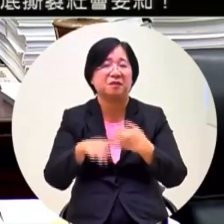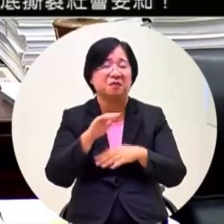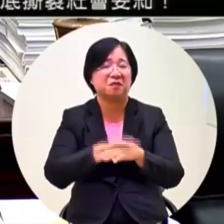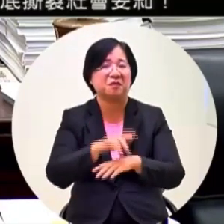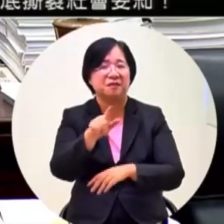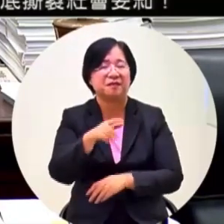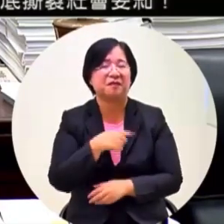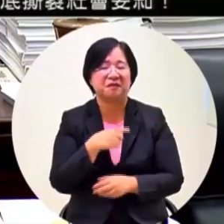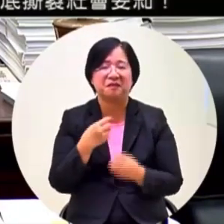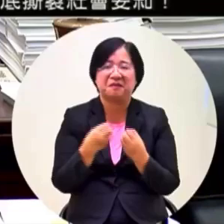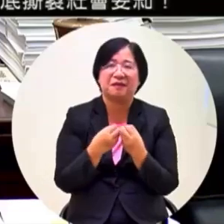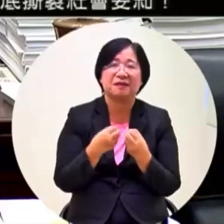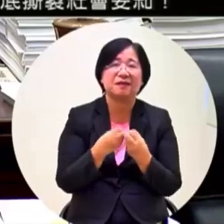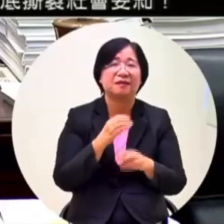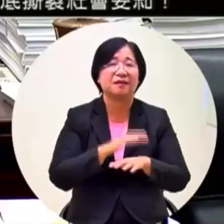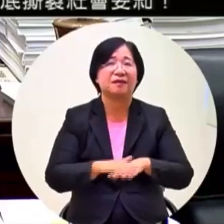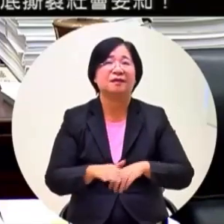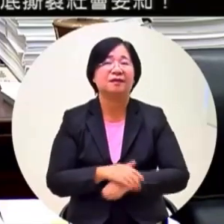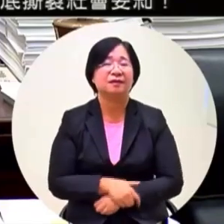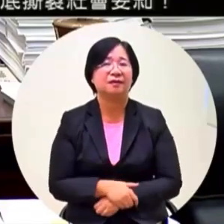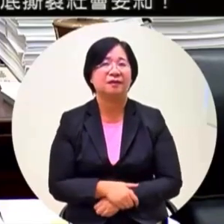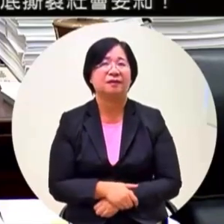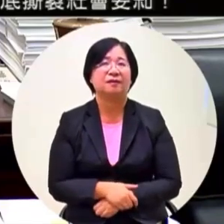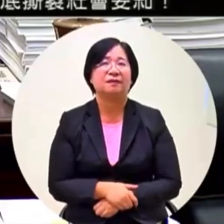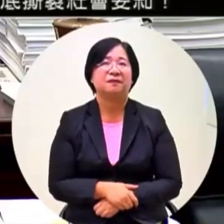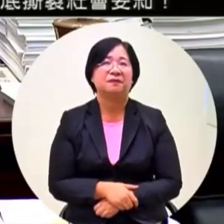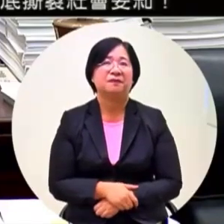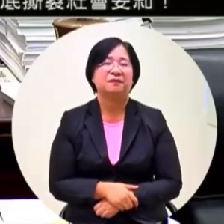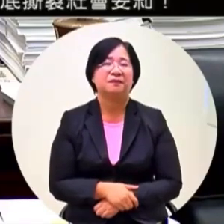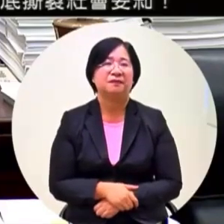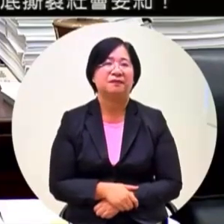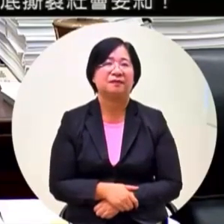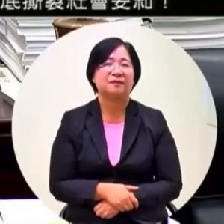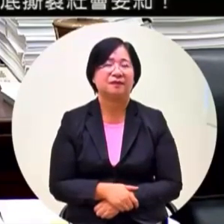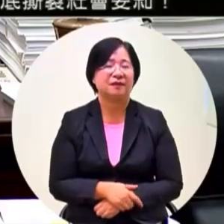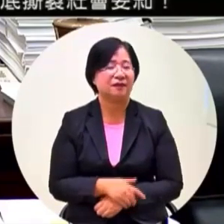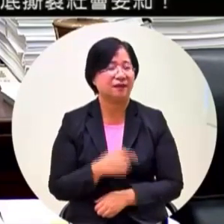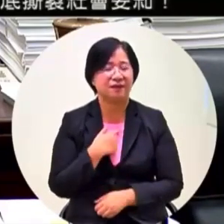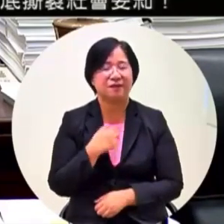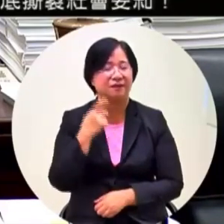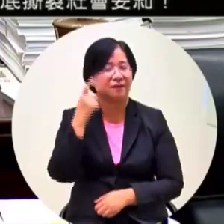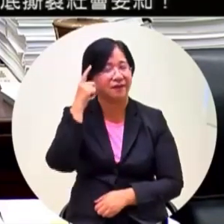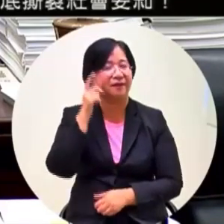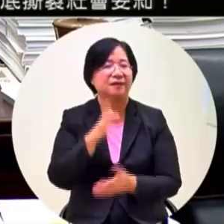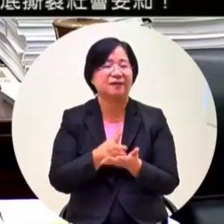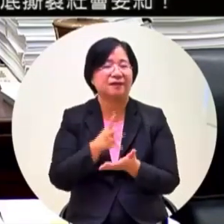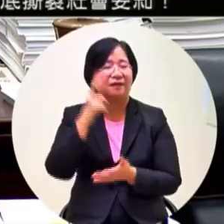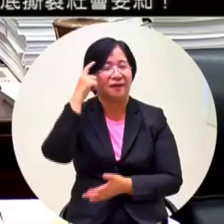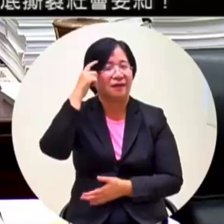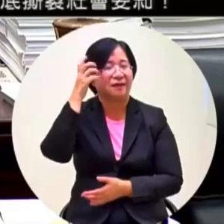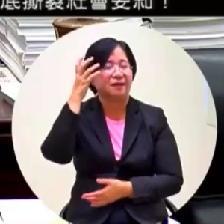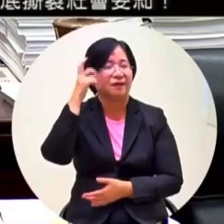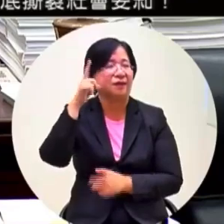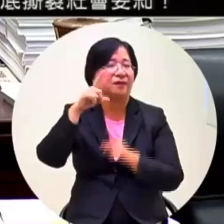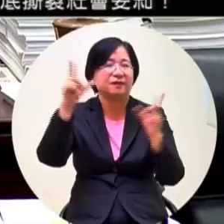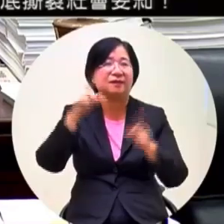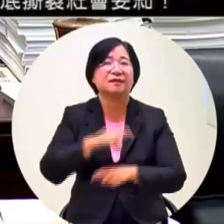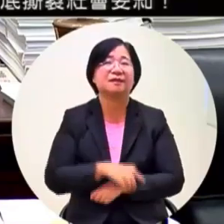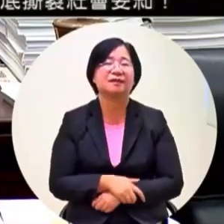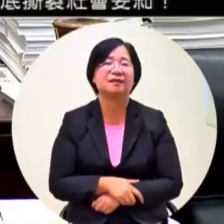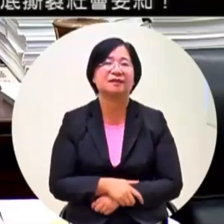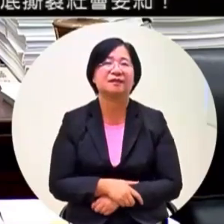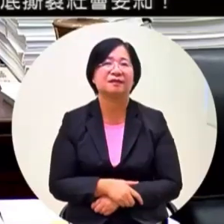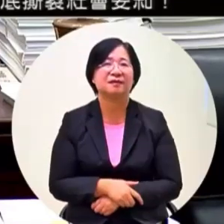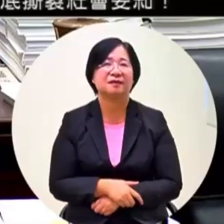面。所以很多的啊，我若讲到这个，我真的是头大，一个头两个大。你一方面又